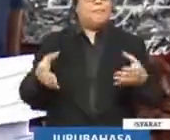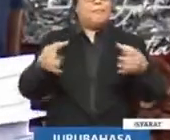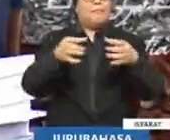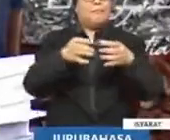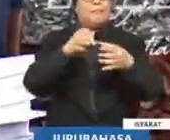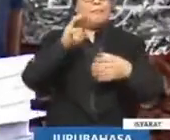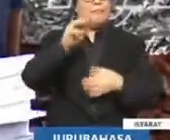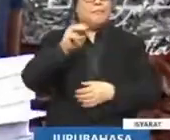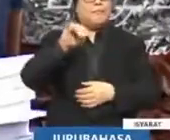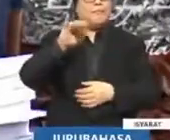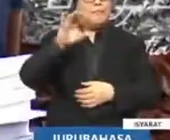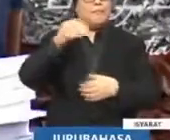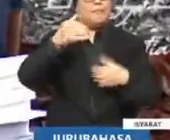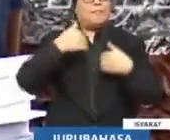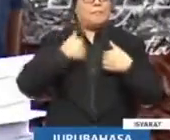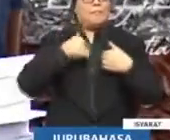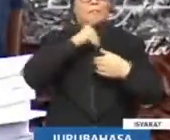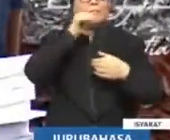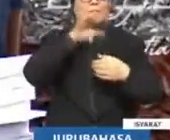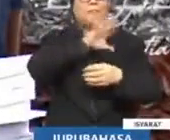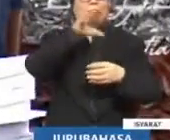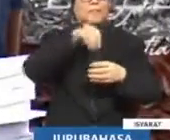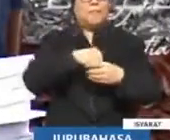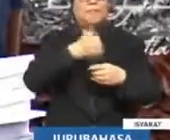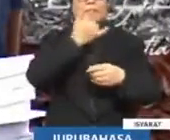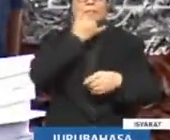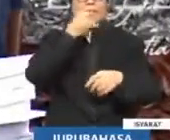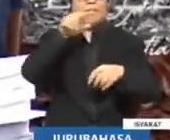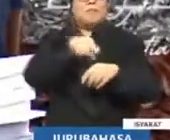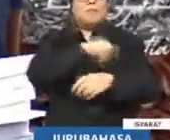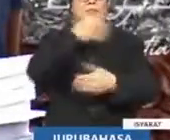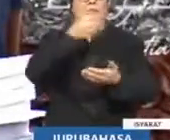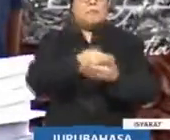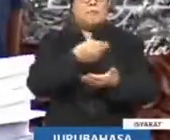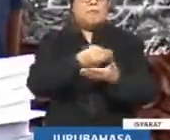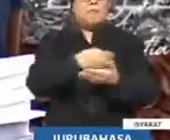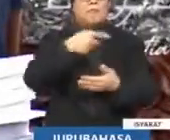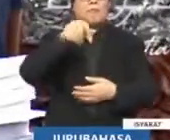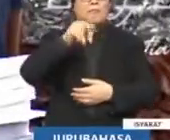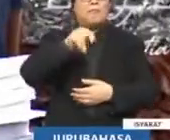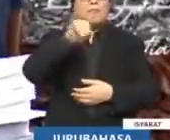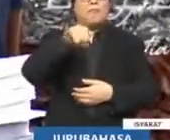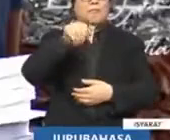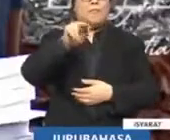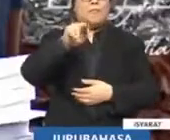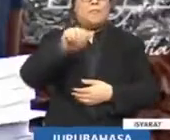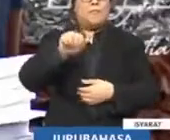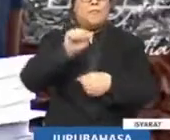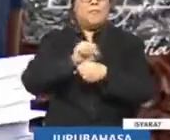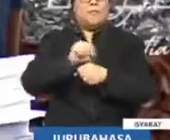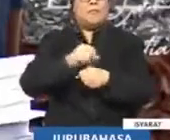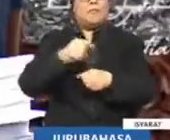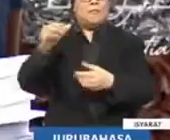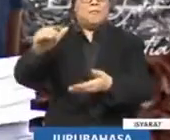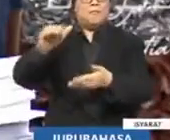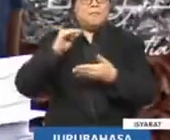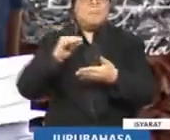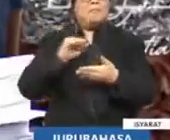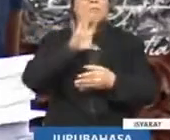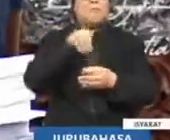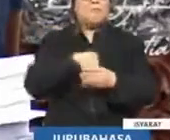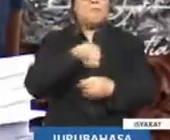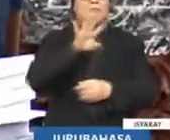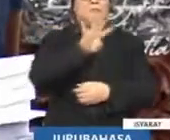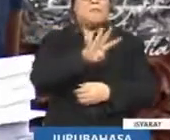MSI terlibat didalam menyalahgunakan dana penjana kerja ya saya difahamkan melibatkan